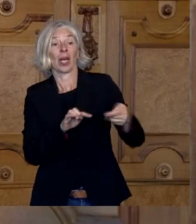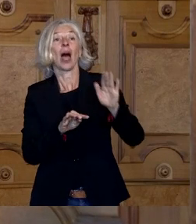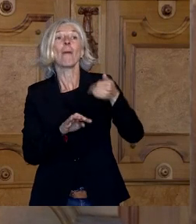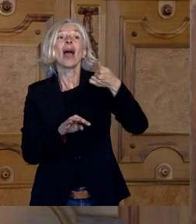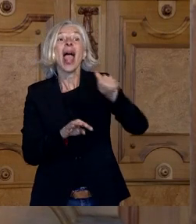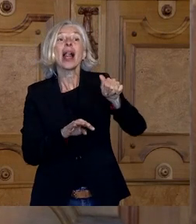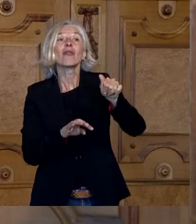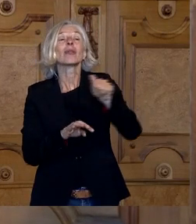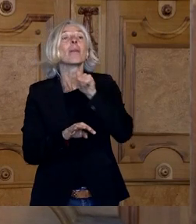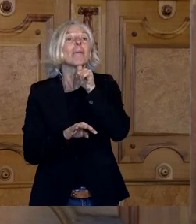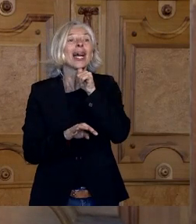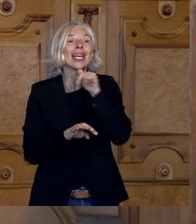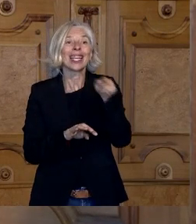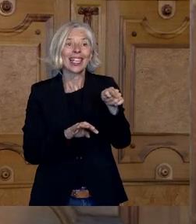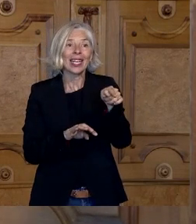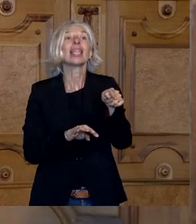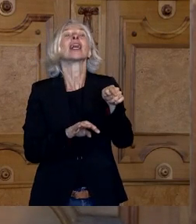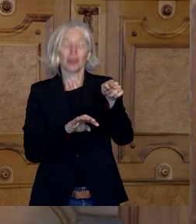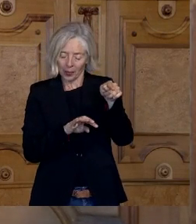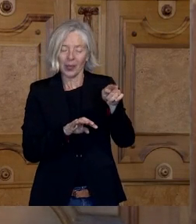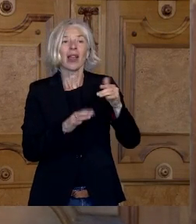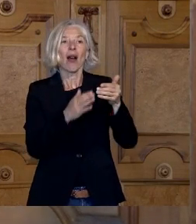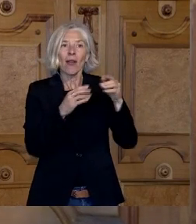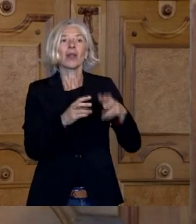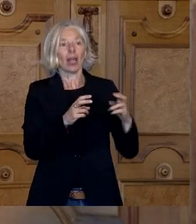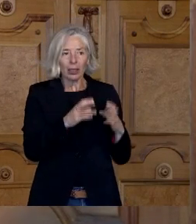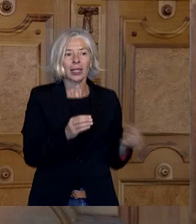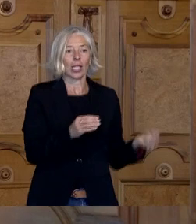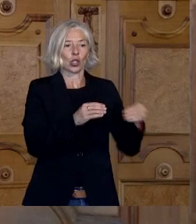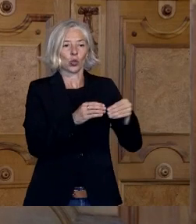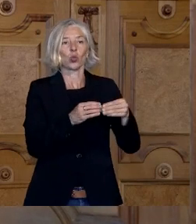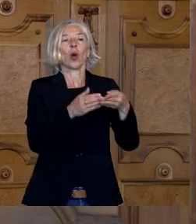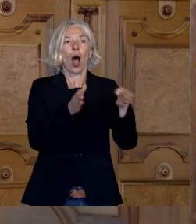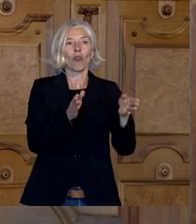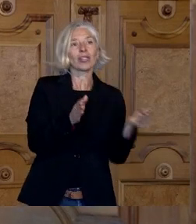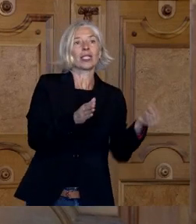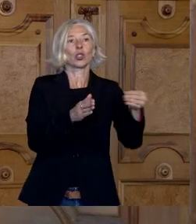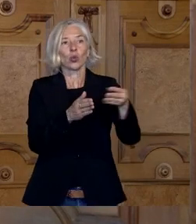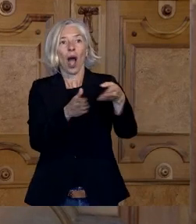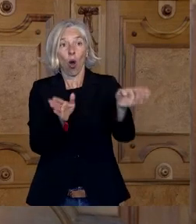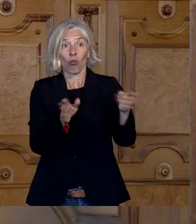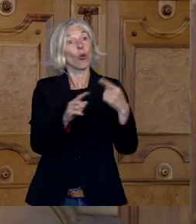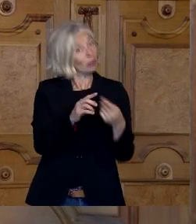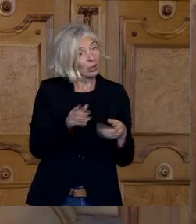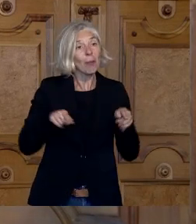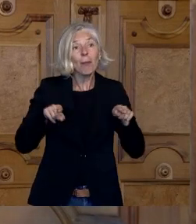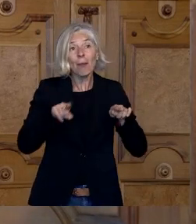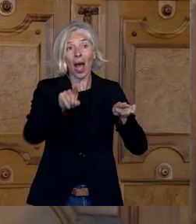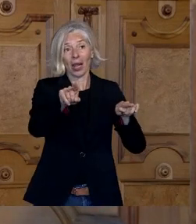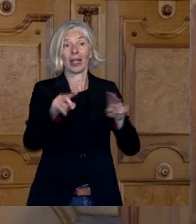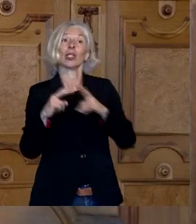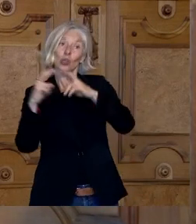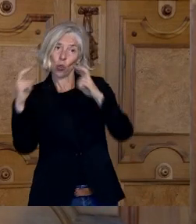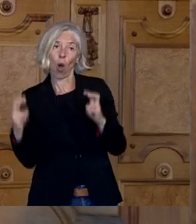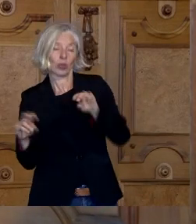wird das Modell Lernen zu Hause ja fortgesetzt. Und natürlich wird es in den Schulen auch weiterhin eine Notbetreuung geben,